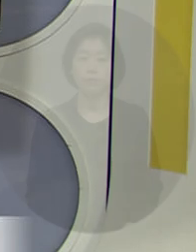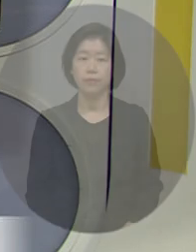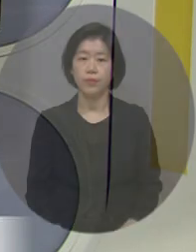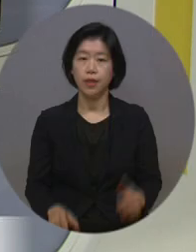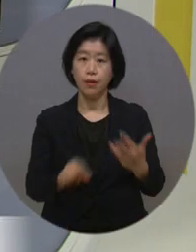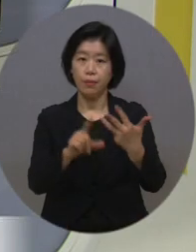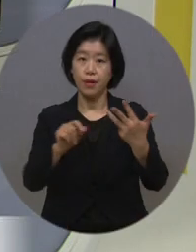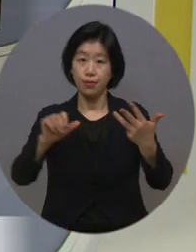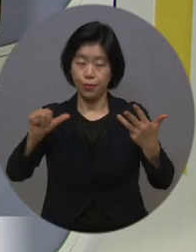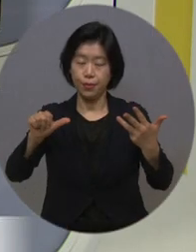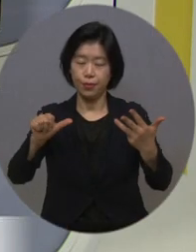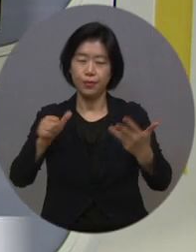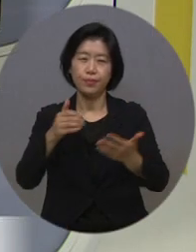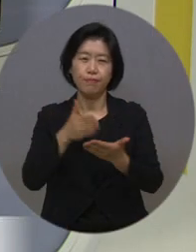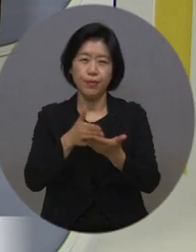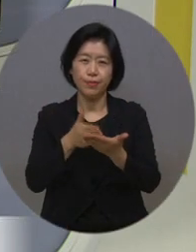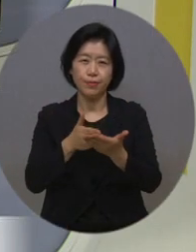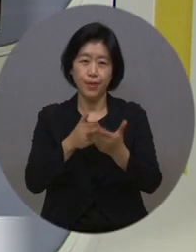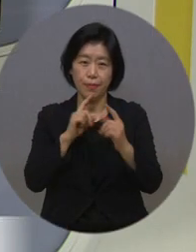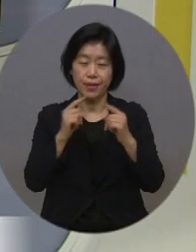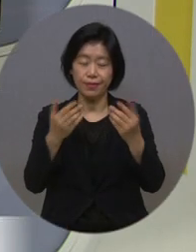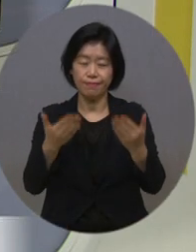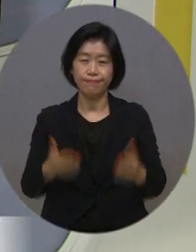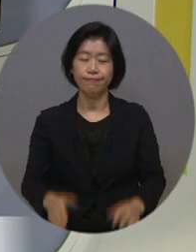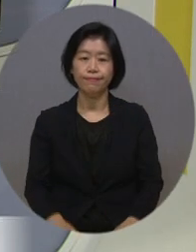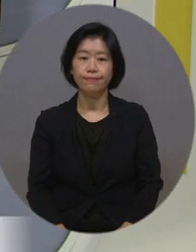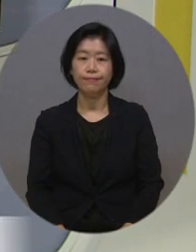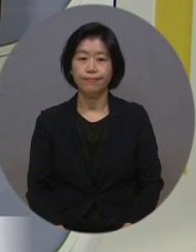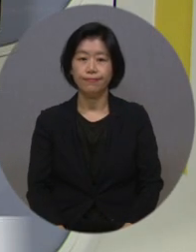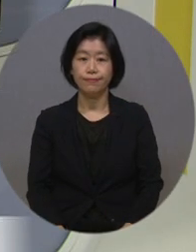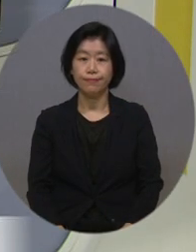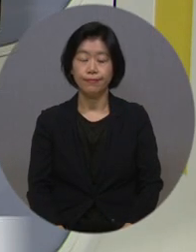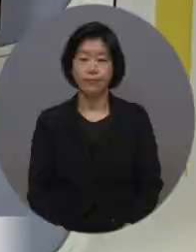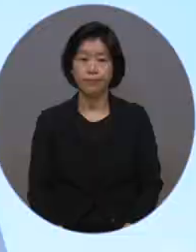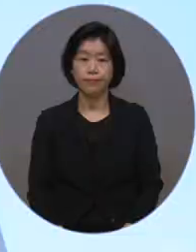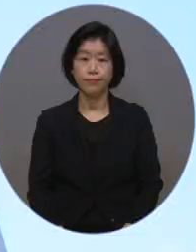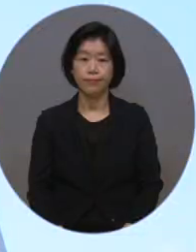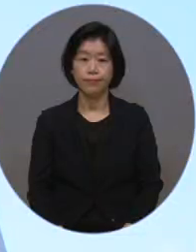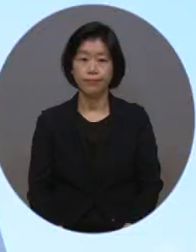8월 5일 목요일 만만한 뉴스는 지역 네트워크 소식으로 함께합니다.